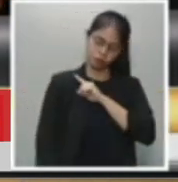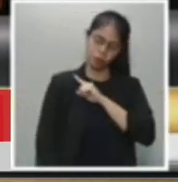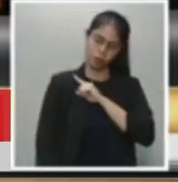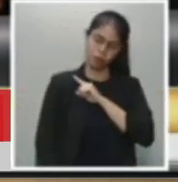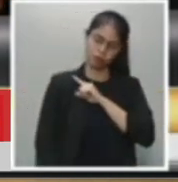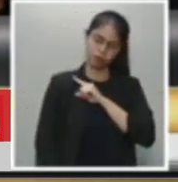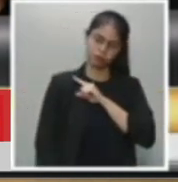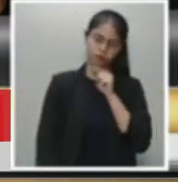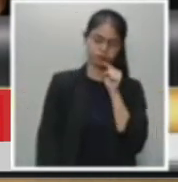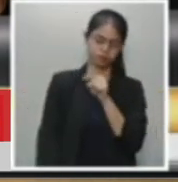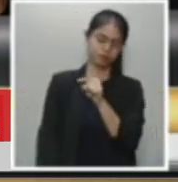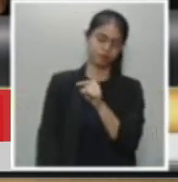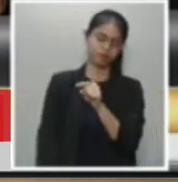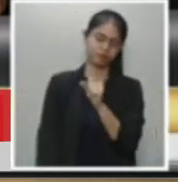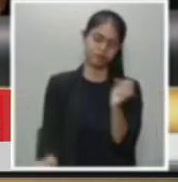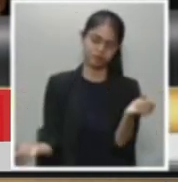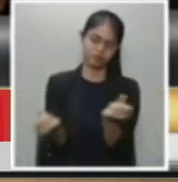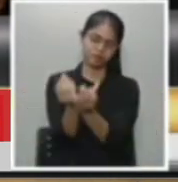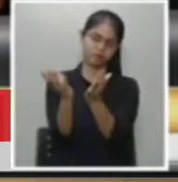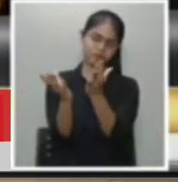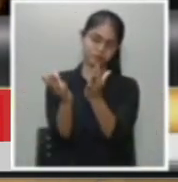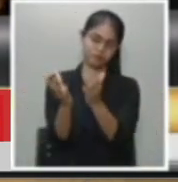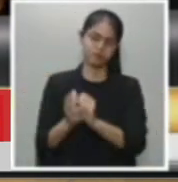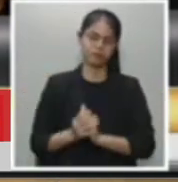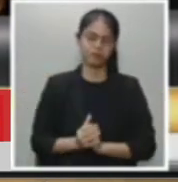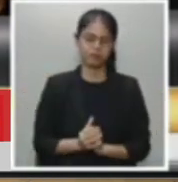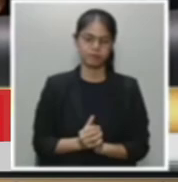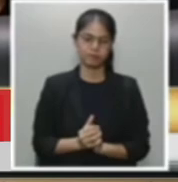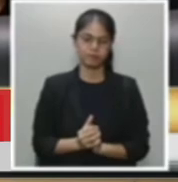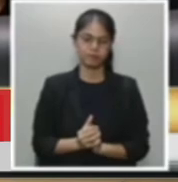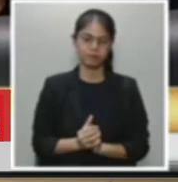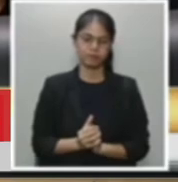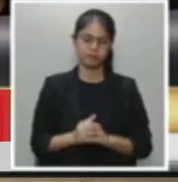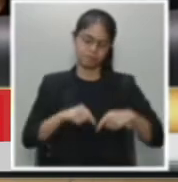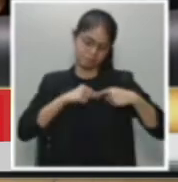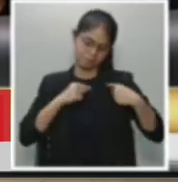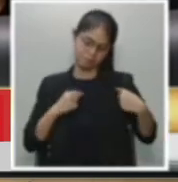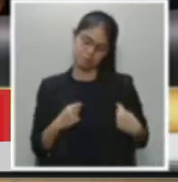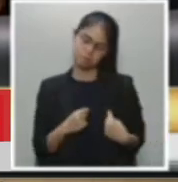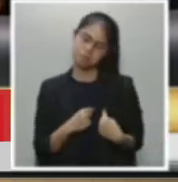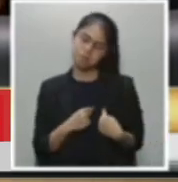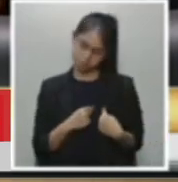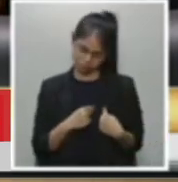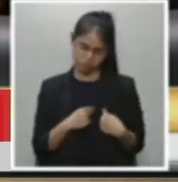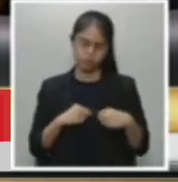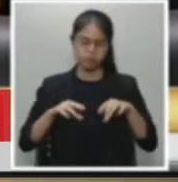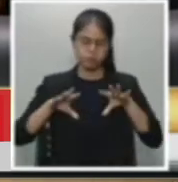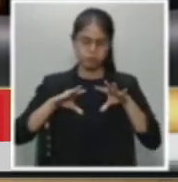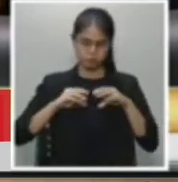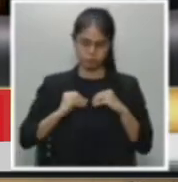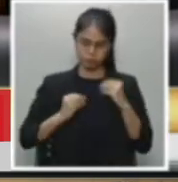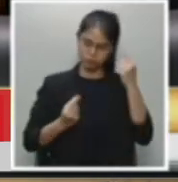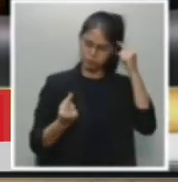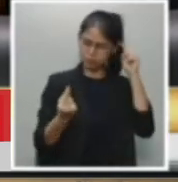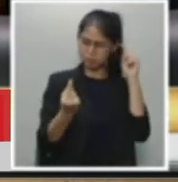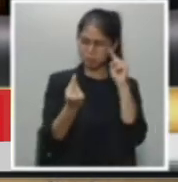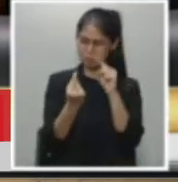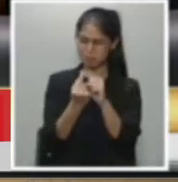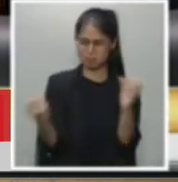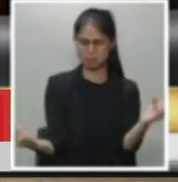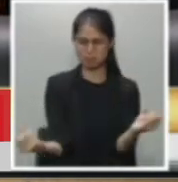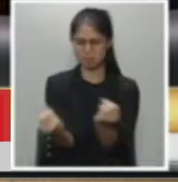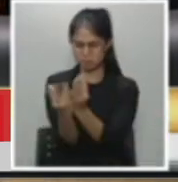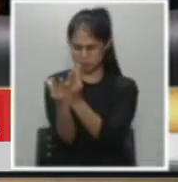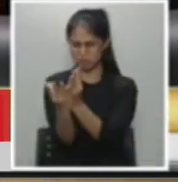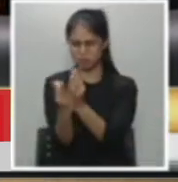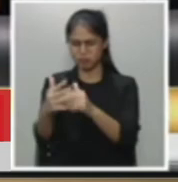นี้โดยหัวใจโดยนึกถึงความเสียหายของผู้พี่น้องประชาชน